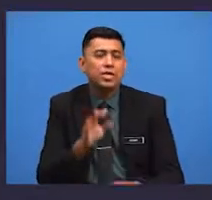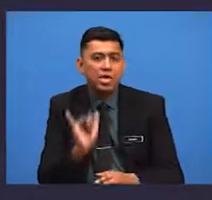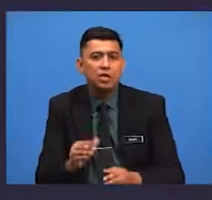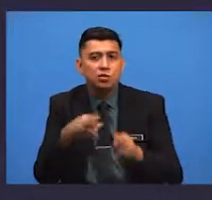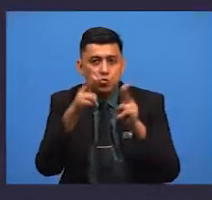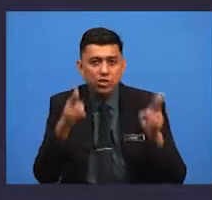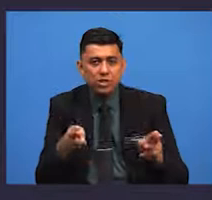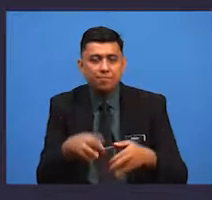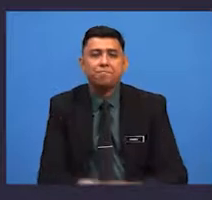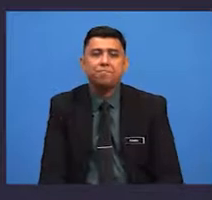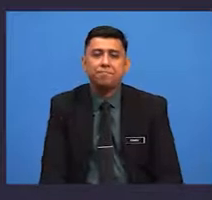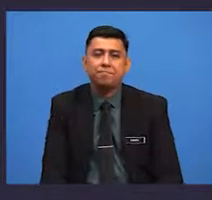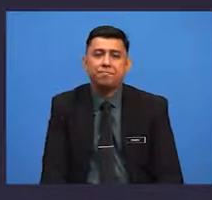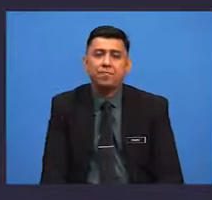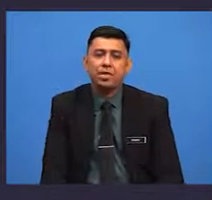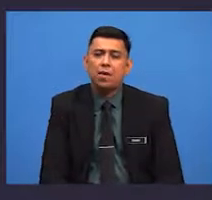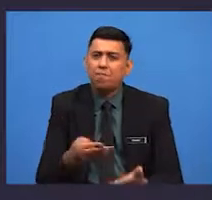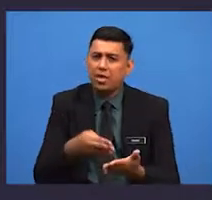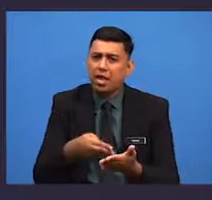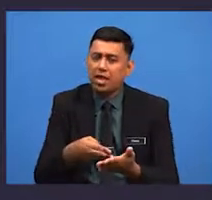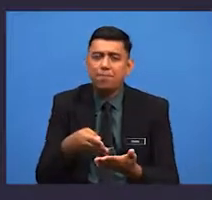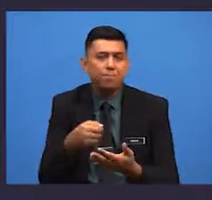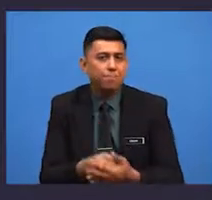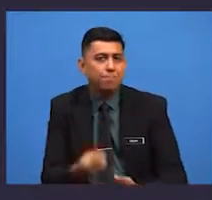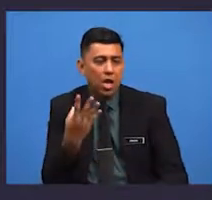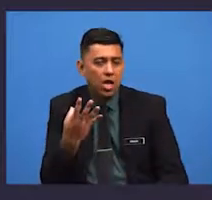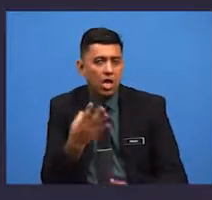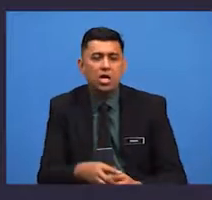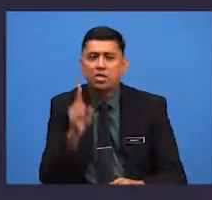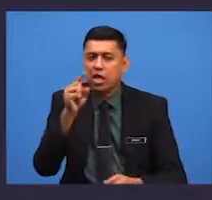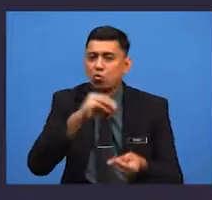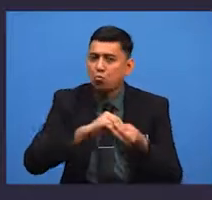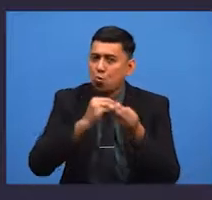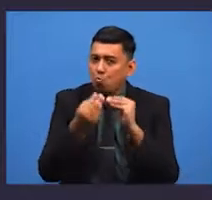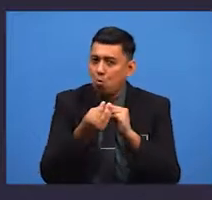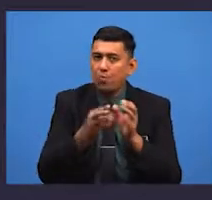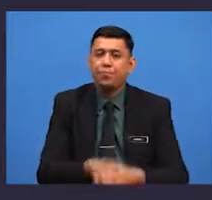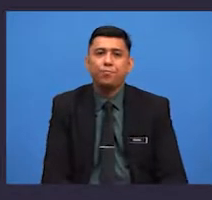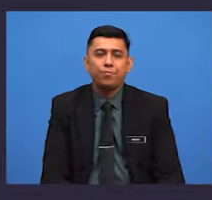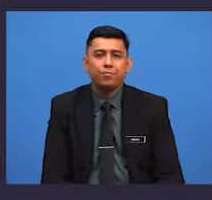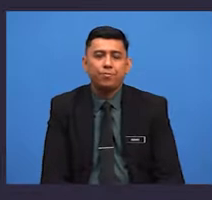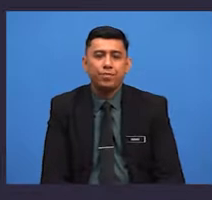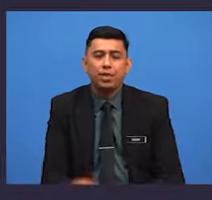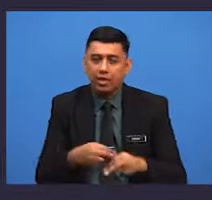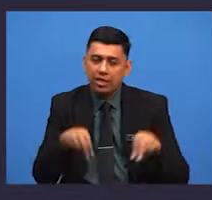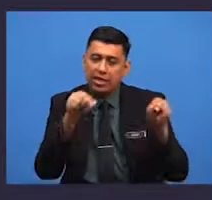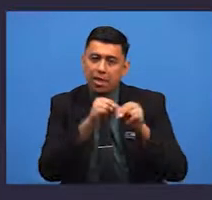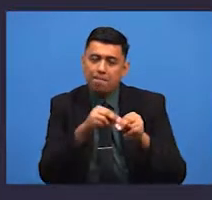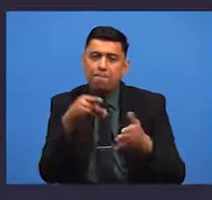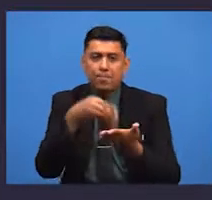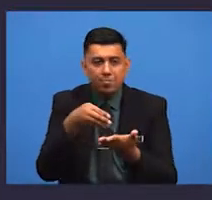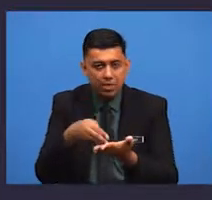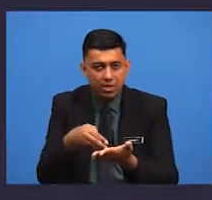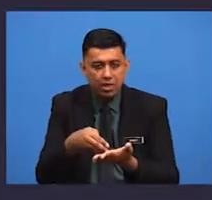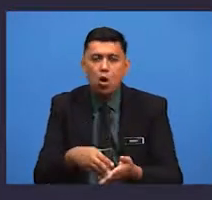diuji. Bilangan pembilang ini dikawal oleh satu nombor. Nilai pembilang ini